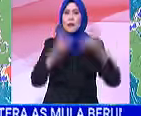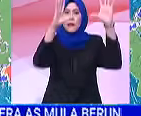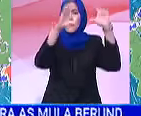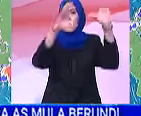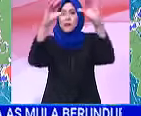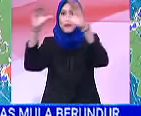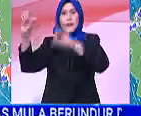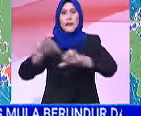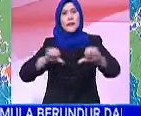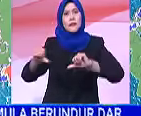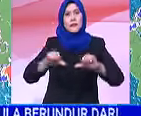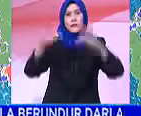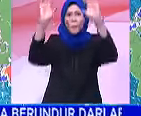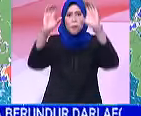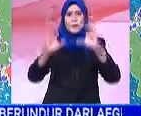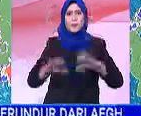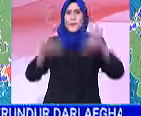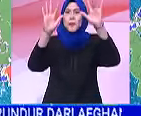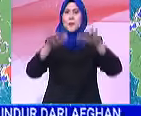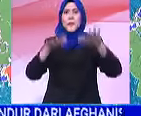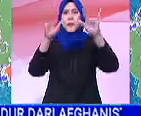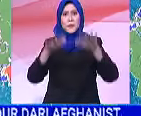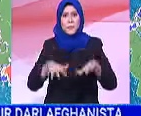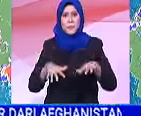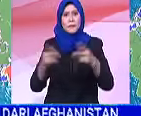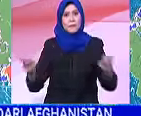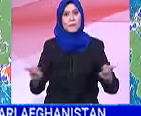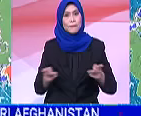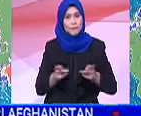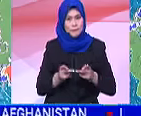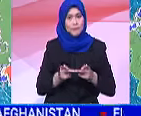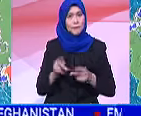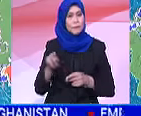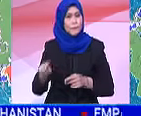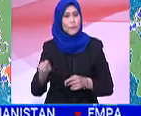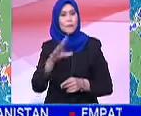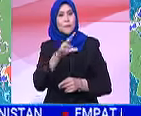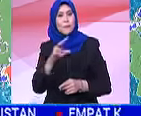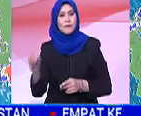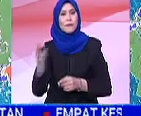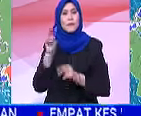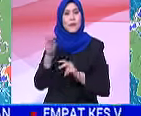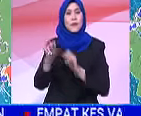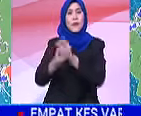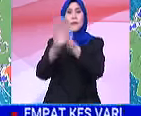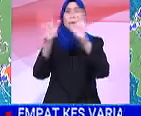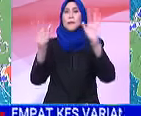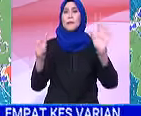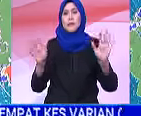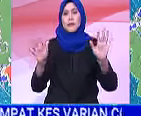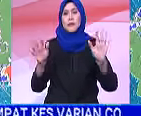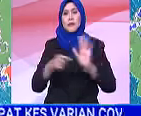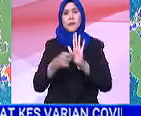aktif ini membawa keadaan cuaca yang lembap di kawasan yang berkenaan dan ianya dapat dilihat dengan lebih jelas lagi